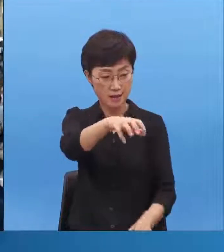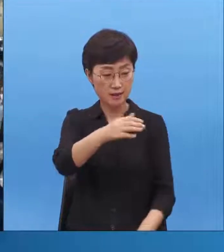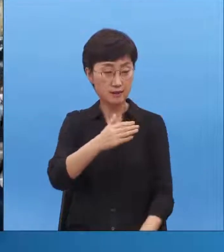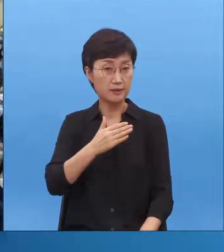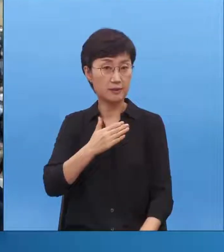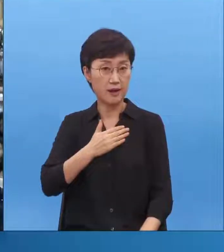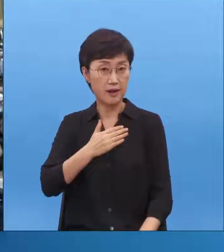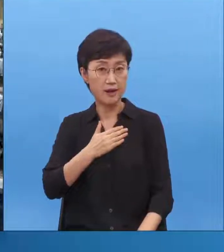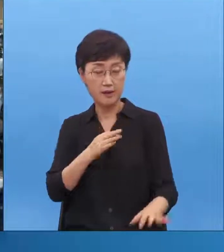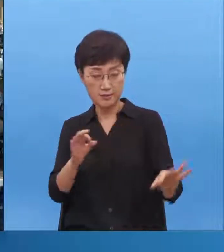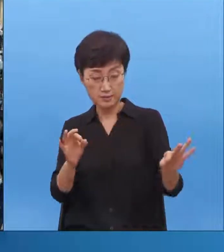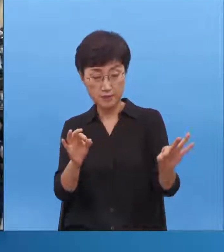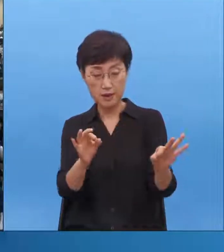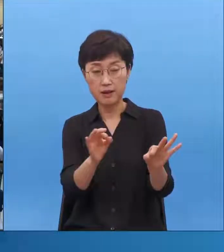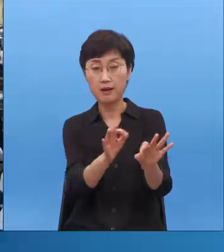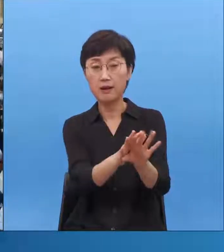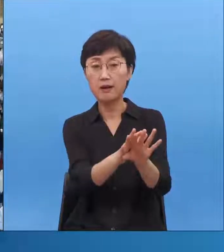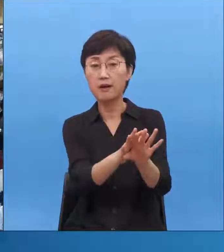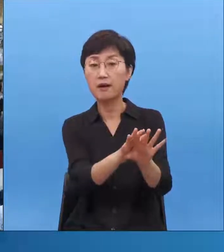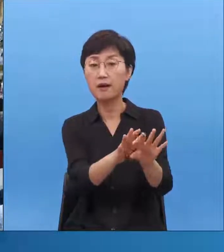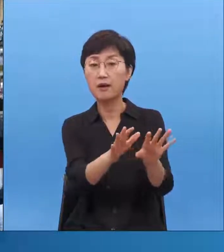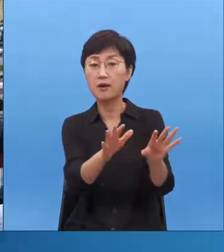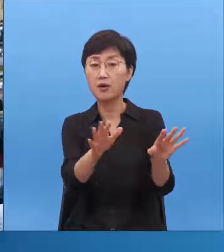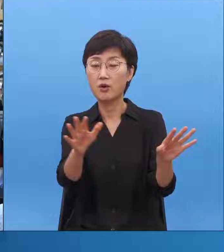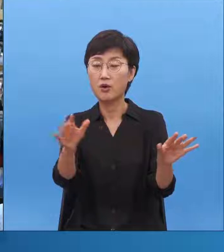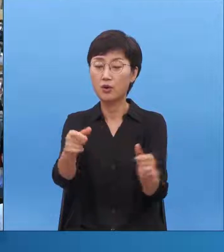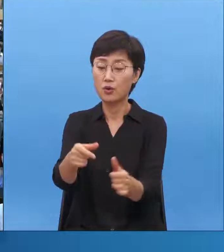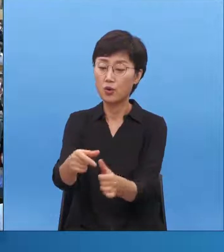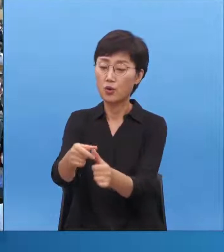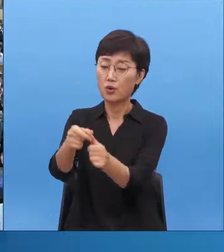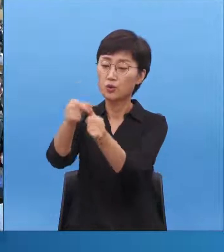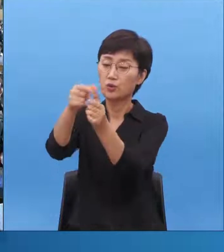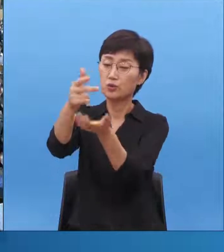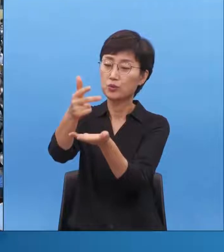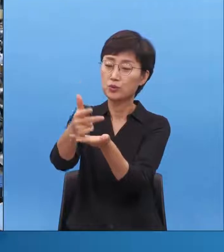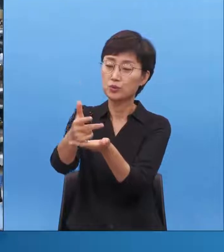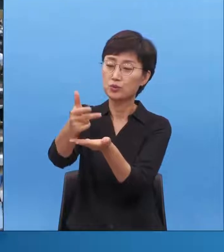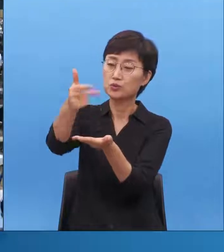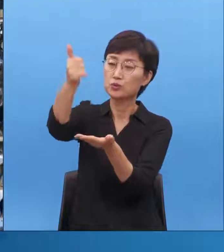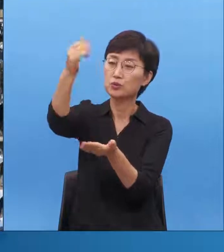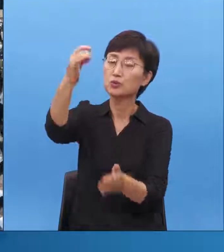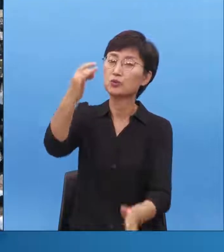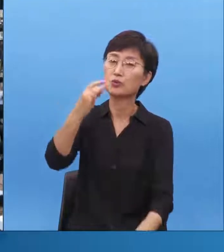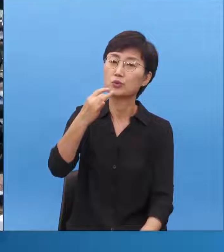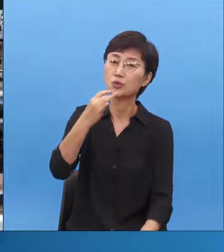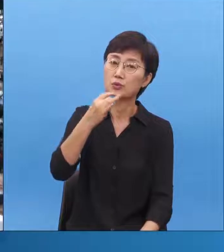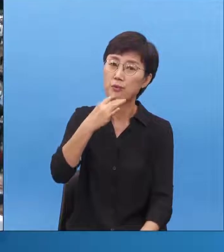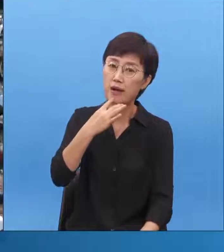세상과 나는 한것 없고